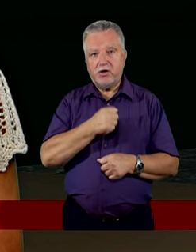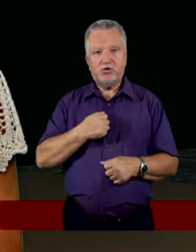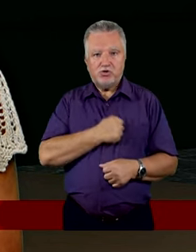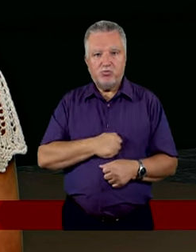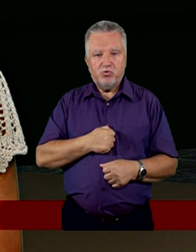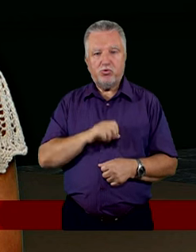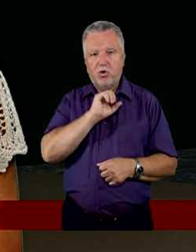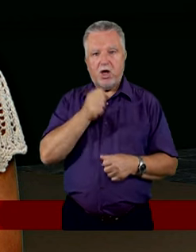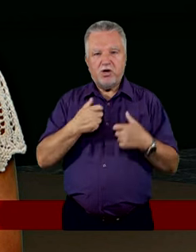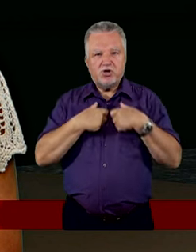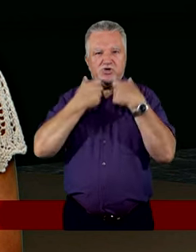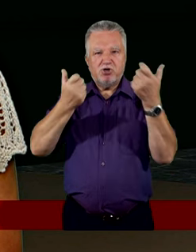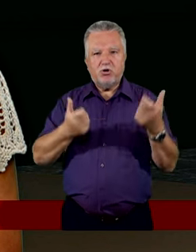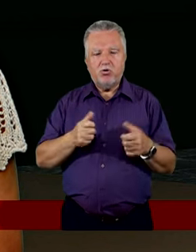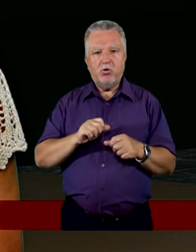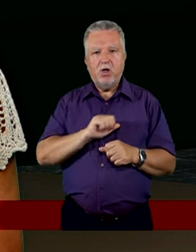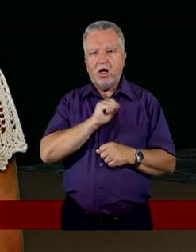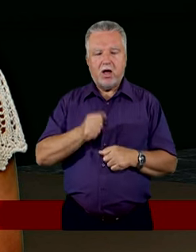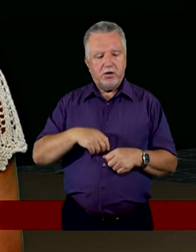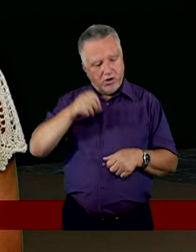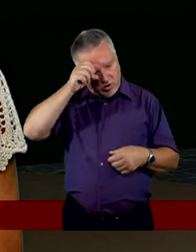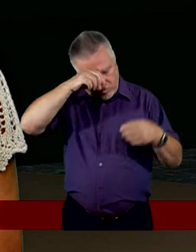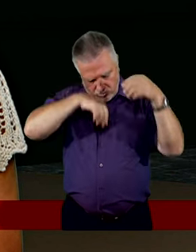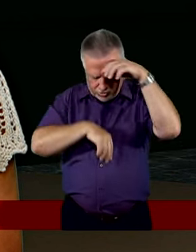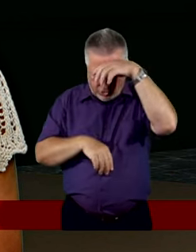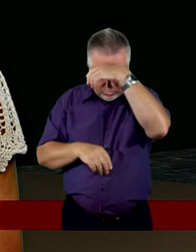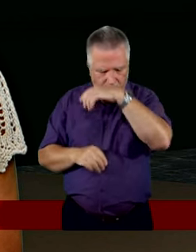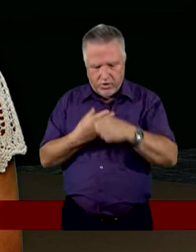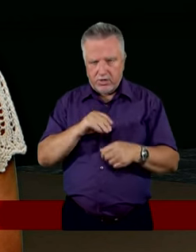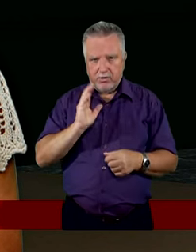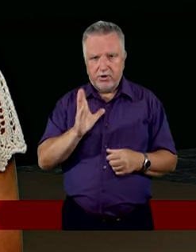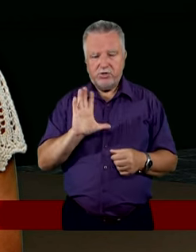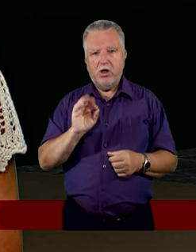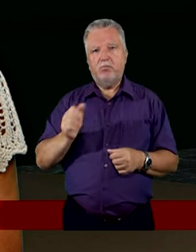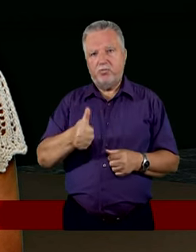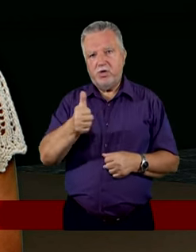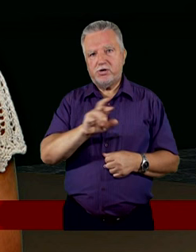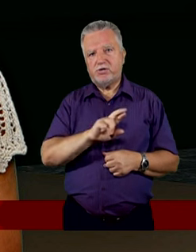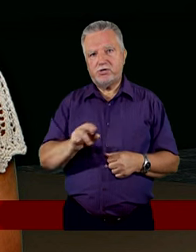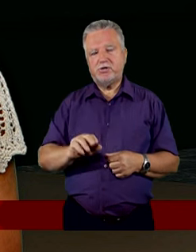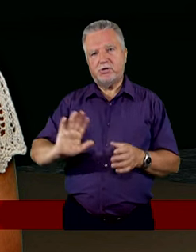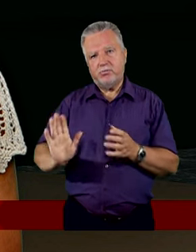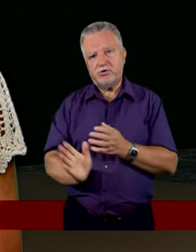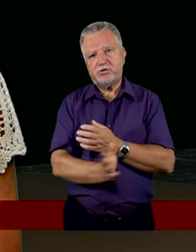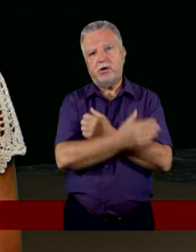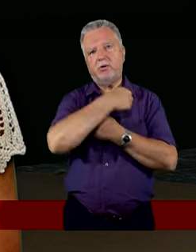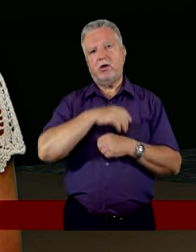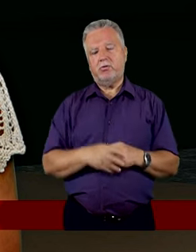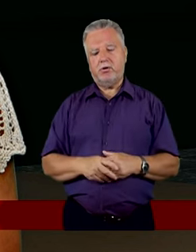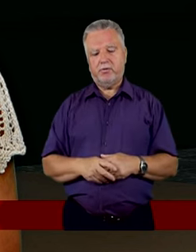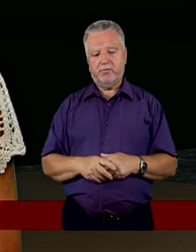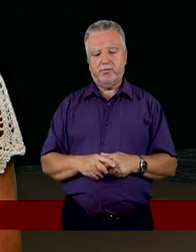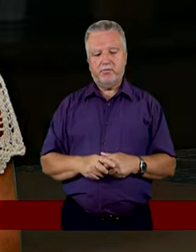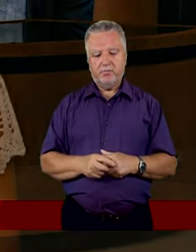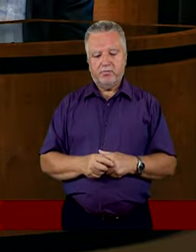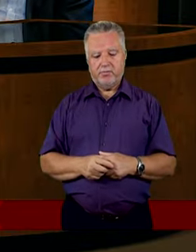ani smutku, ani krzyku, ani mozołu już nie będzie, albowiem pierwsze rzeczy